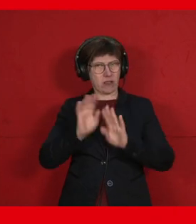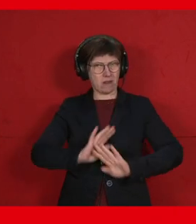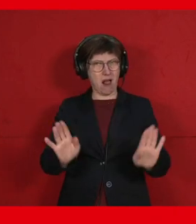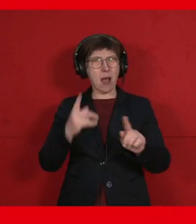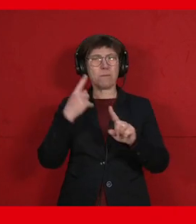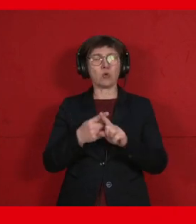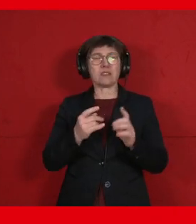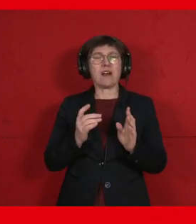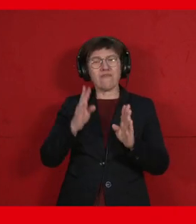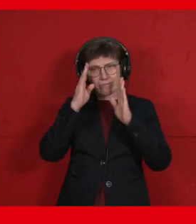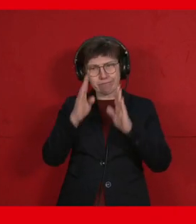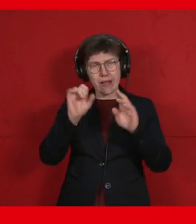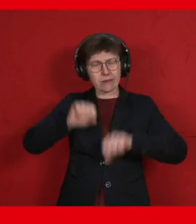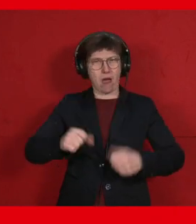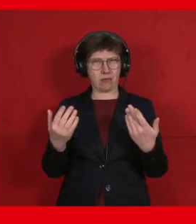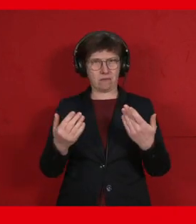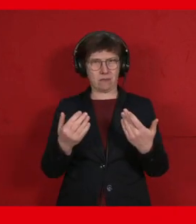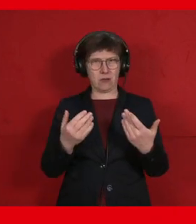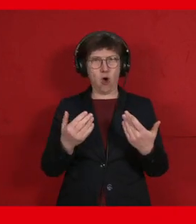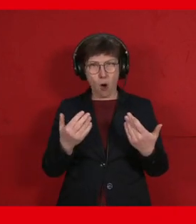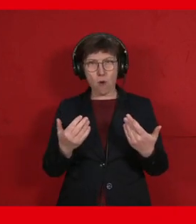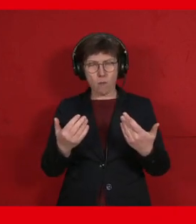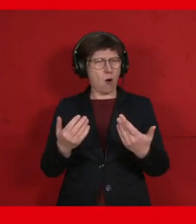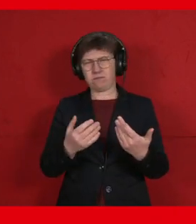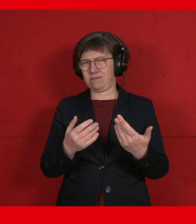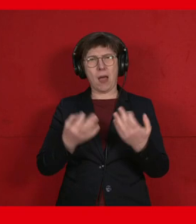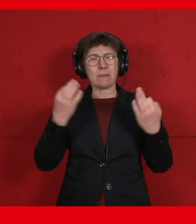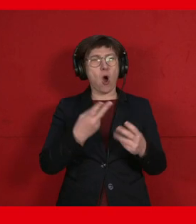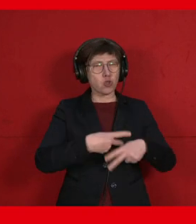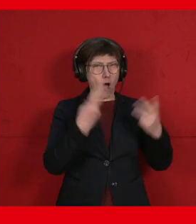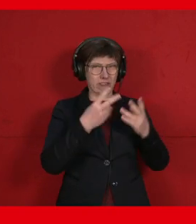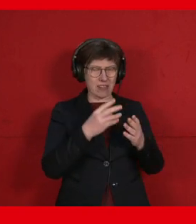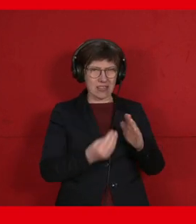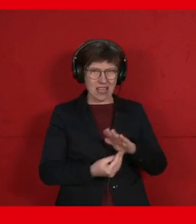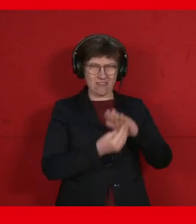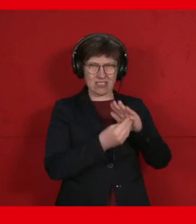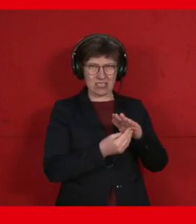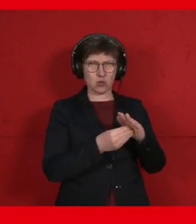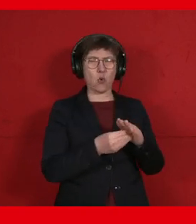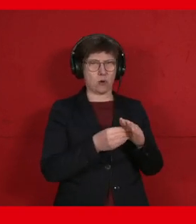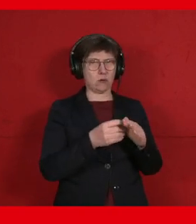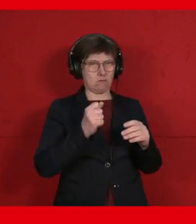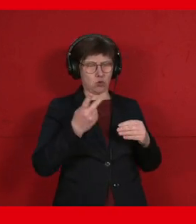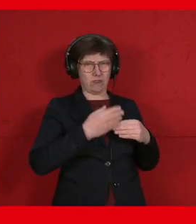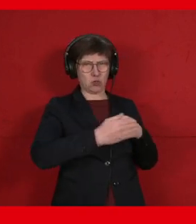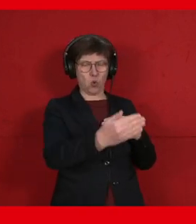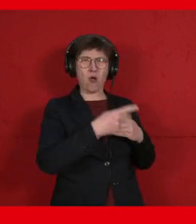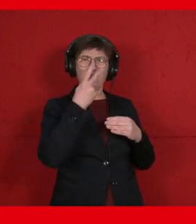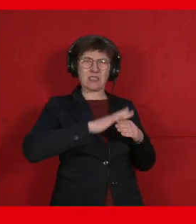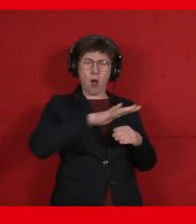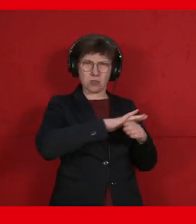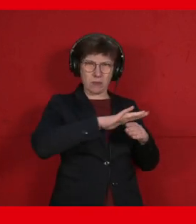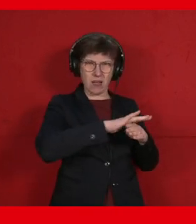auch verlässlich, denn es wird öffentliche Investitionen brauchen. Wir werden da sicherlich gleich noch drauf kommen, in welchen